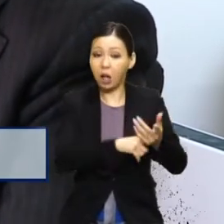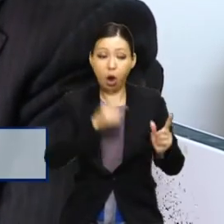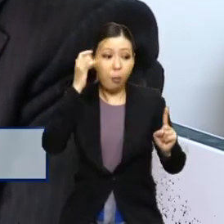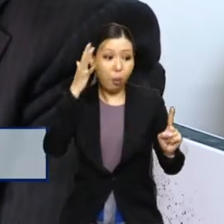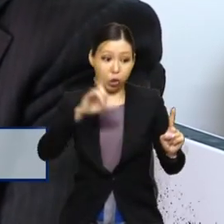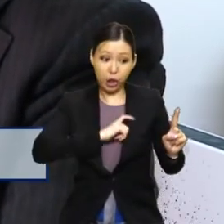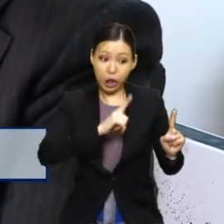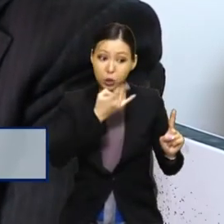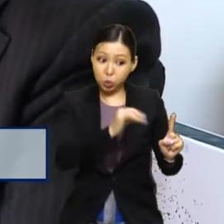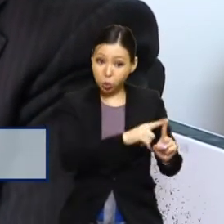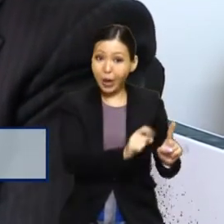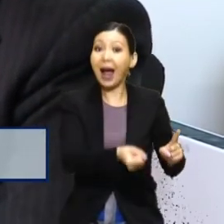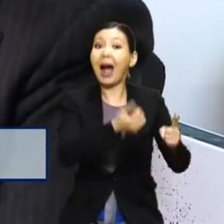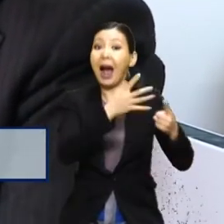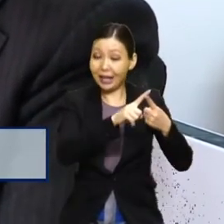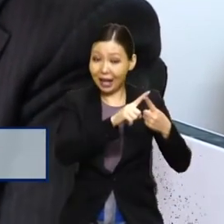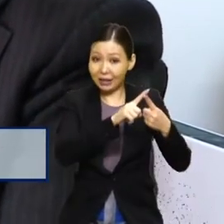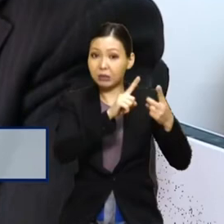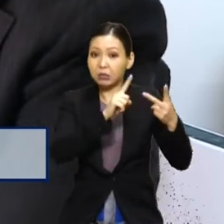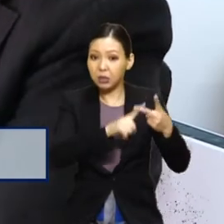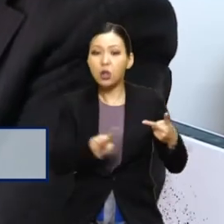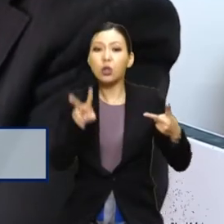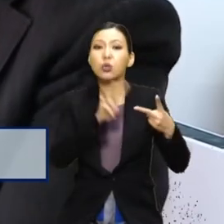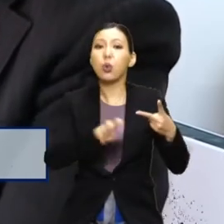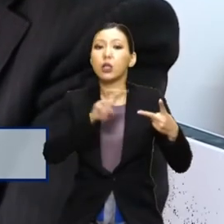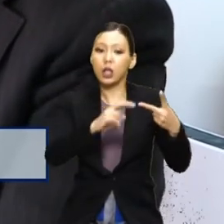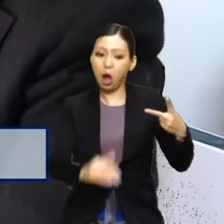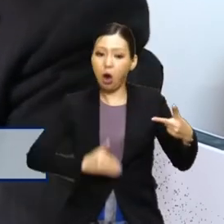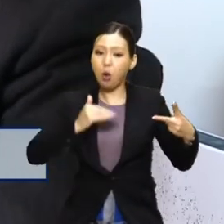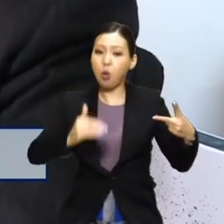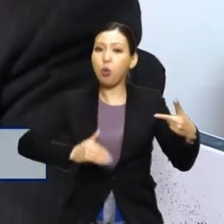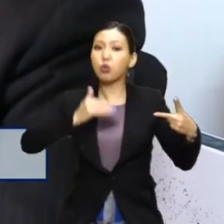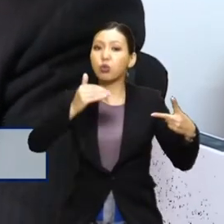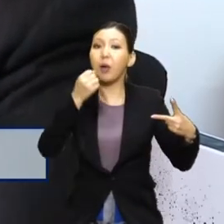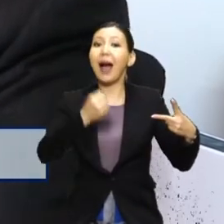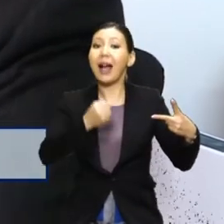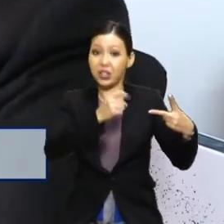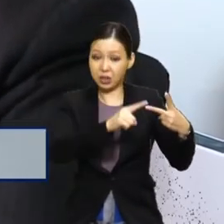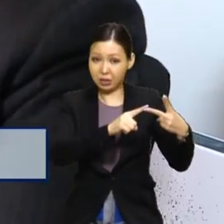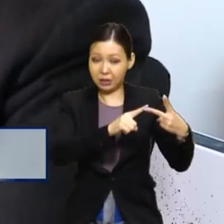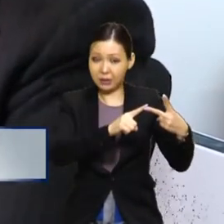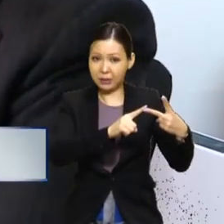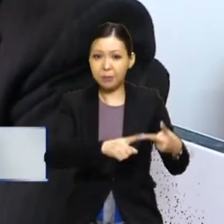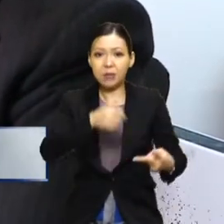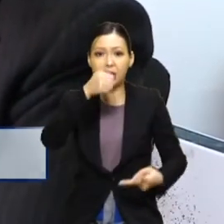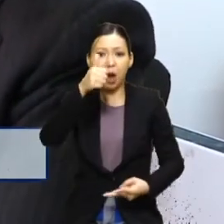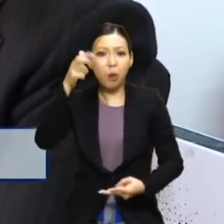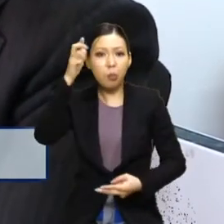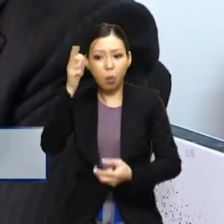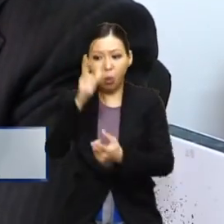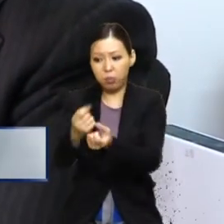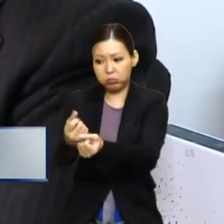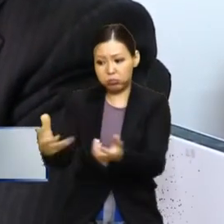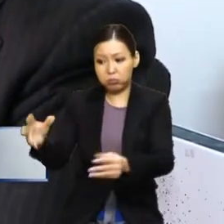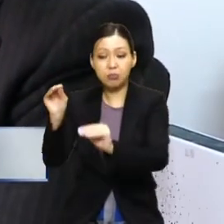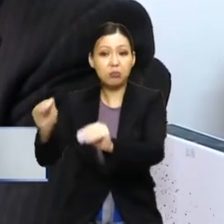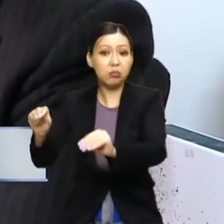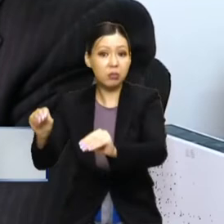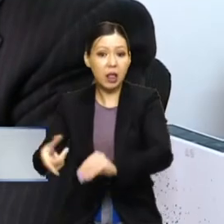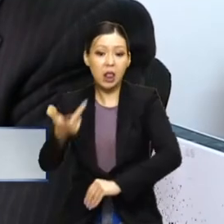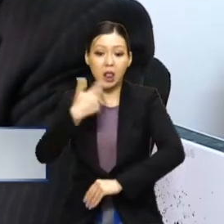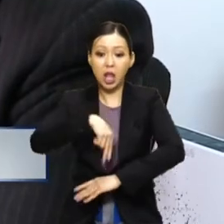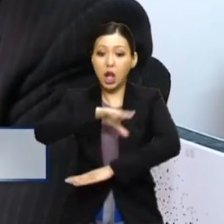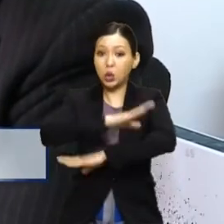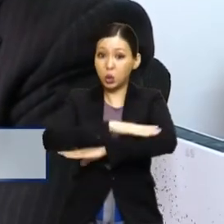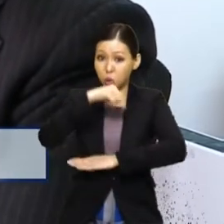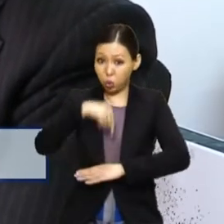орчиндөө нийцүүлээд а нөгөө судалгаа хөгжүүлэлтийн ажлыг хөгжүүлж байгаа сайн одоо боловсрол хөгжүүлэлтэж байгаа ихтэй сургуулиуд